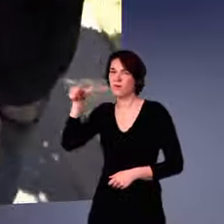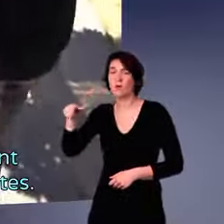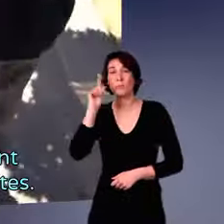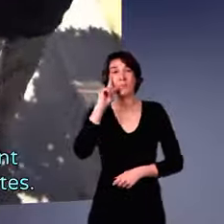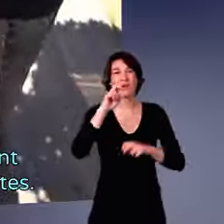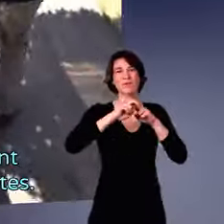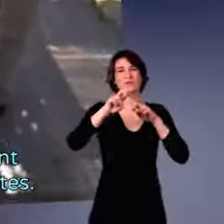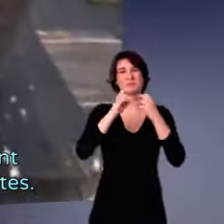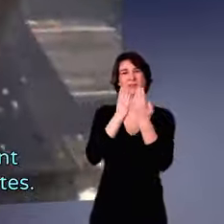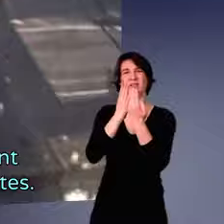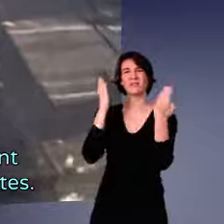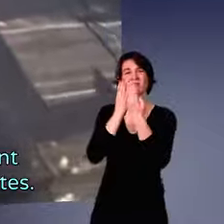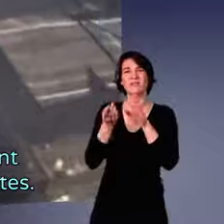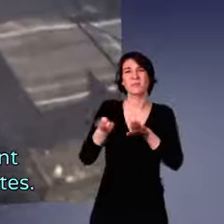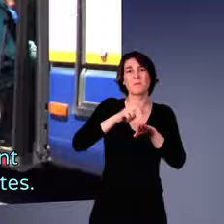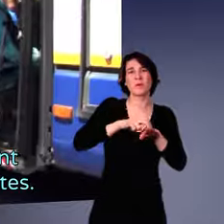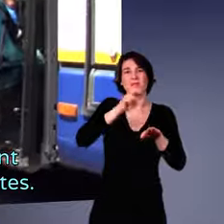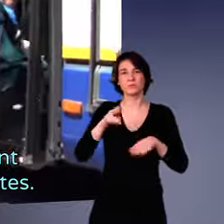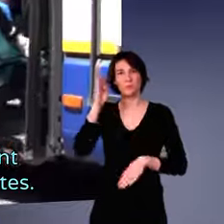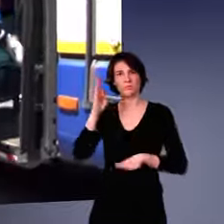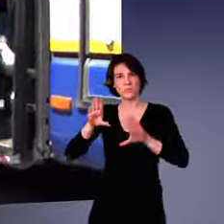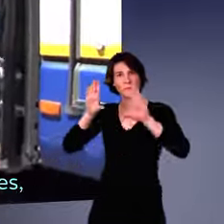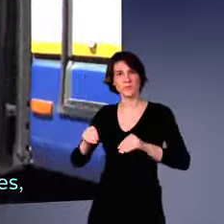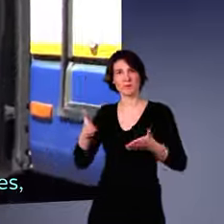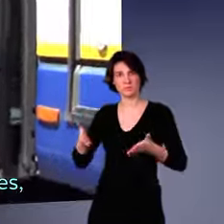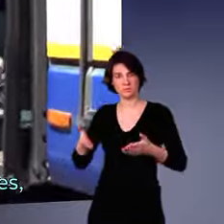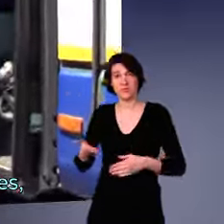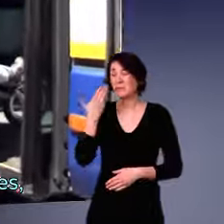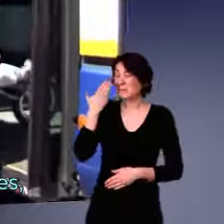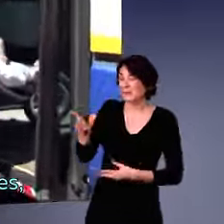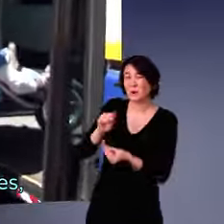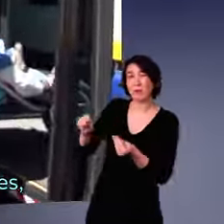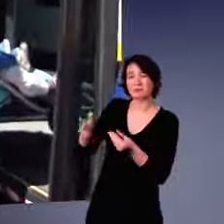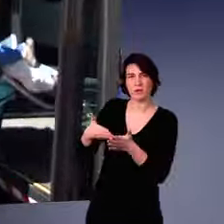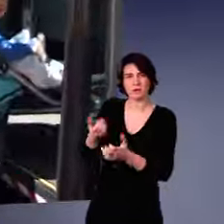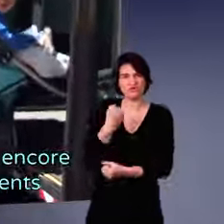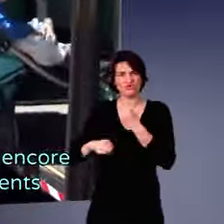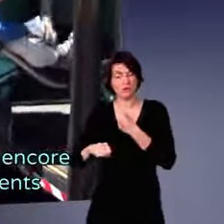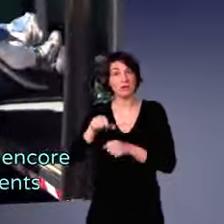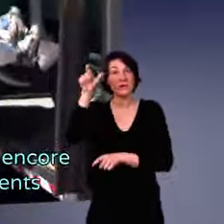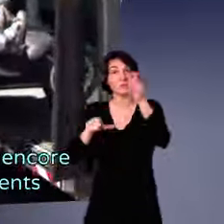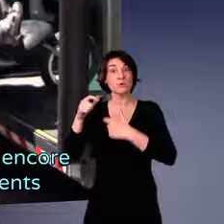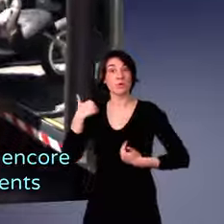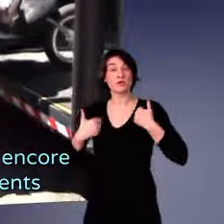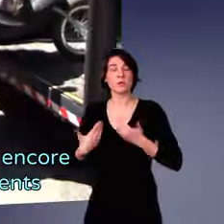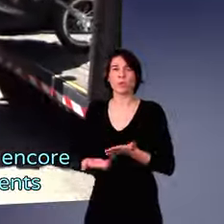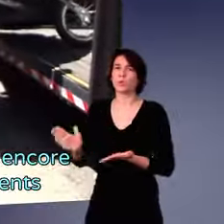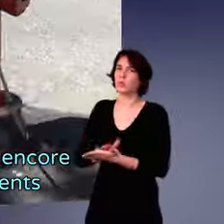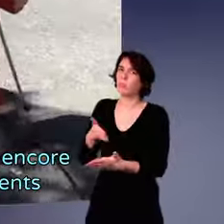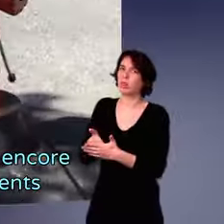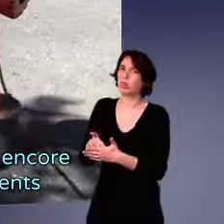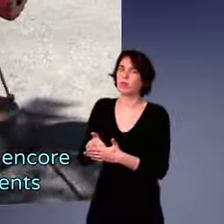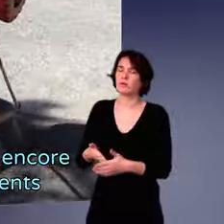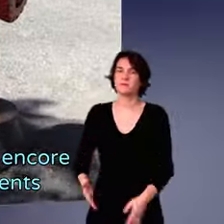endroits qui gênent ou empêche les montées et les descentes très désagréable pour les personnes valides ces équipements accentuent encore la